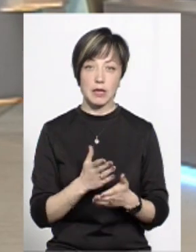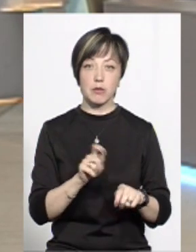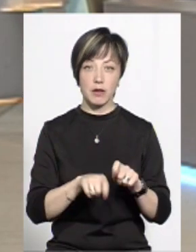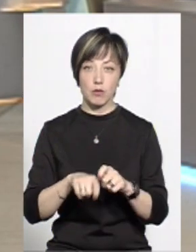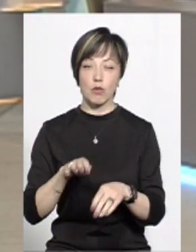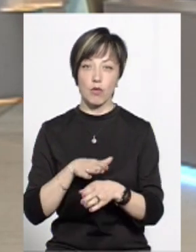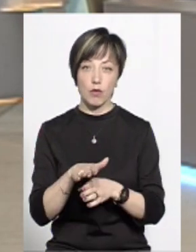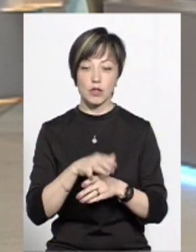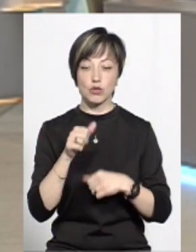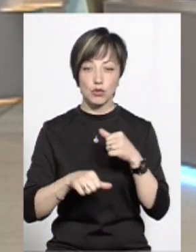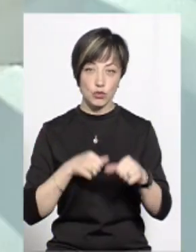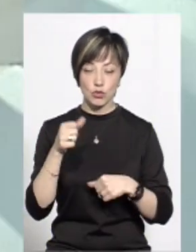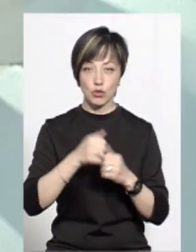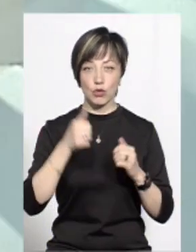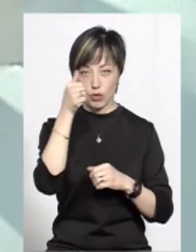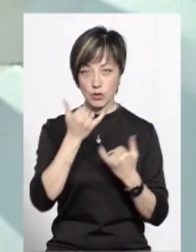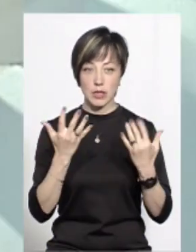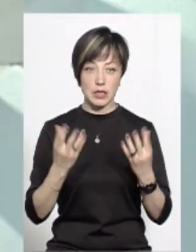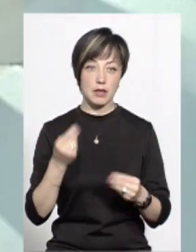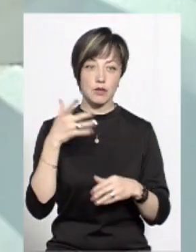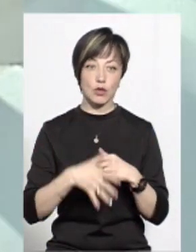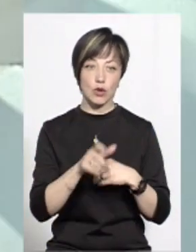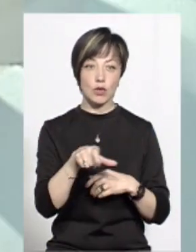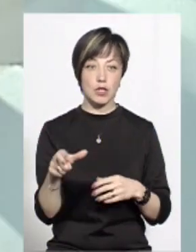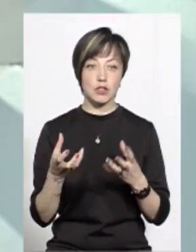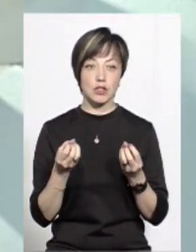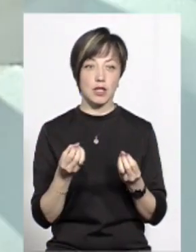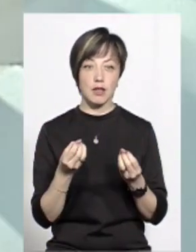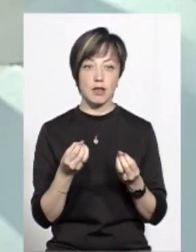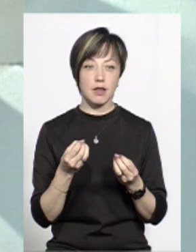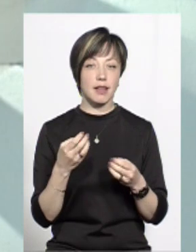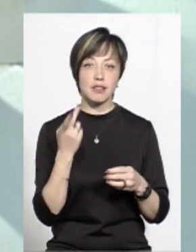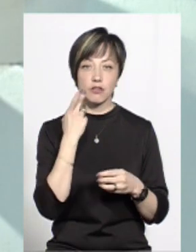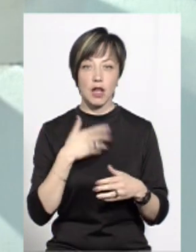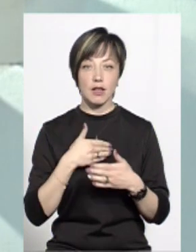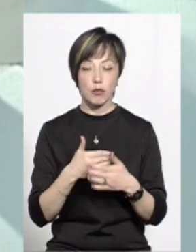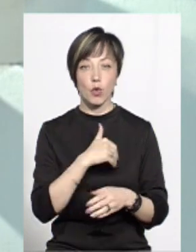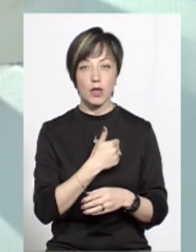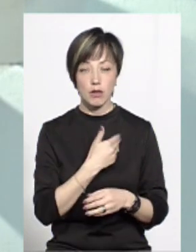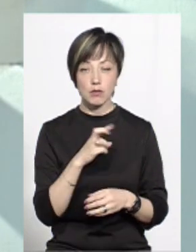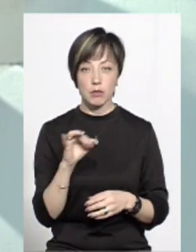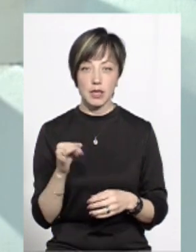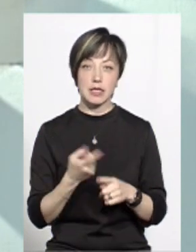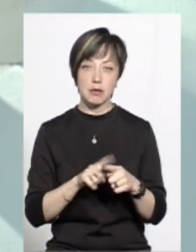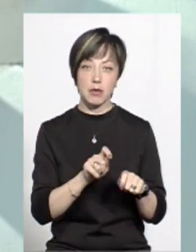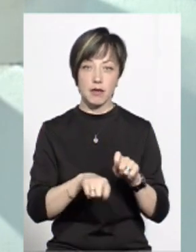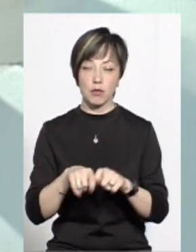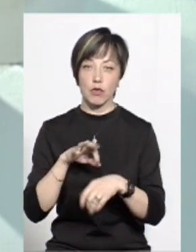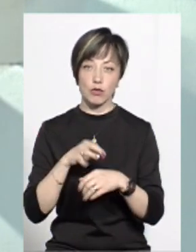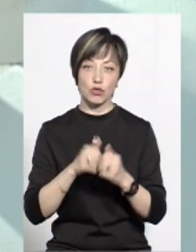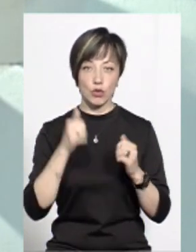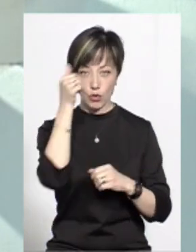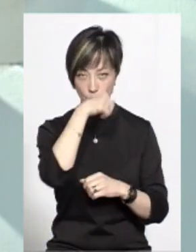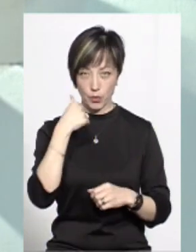І ці перевірки проводяться з року в рік, тому що на сьогоднішній день свідомість наших людей не завжди така активна, як хотілося би, так. І ці перевірки